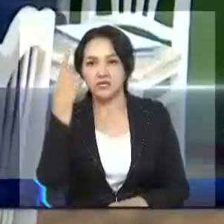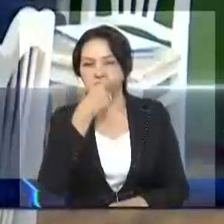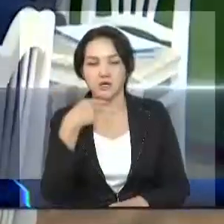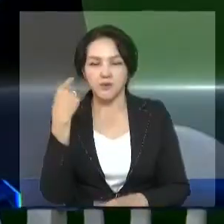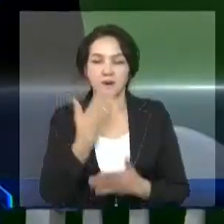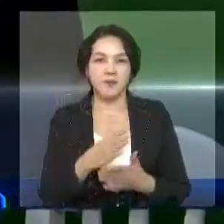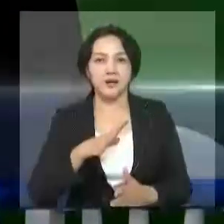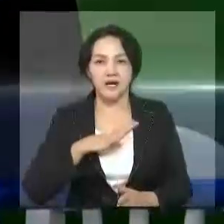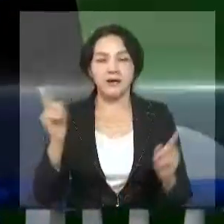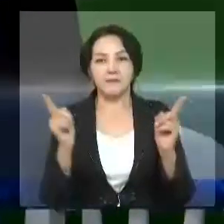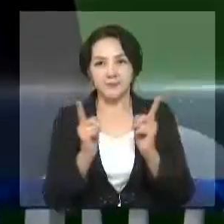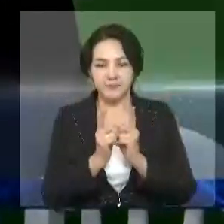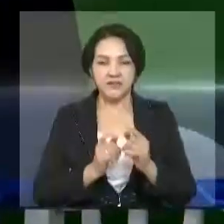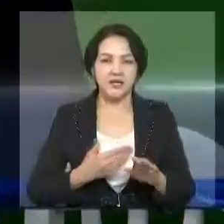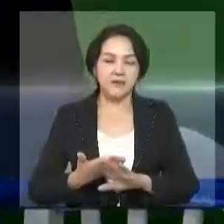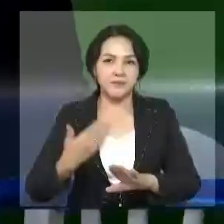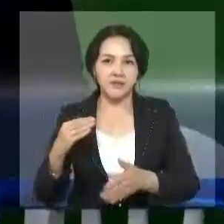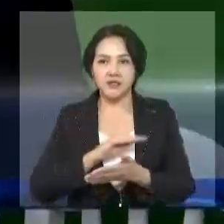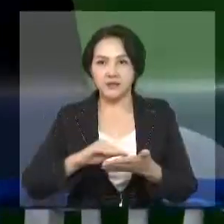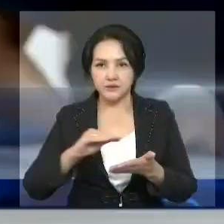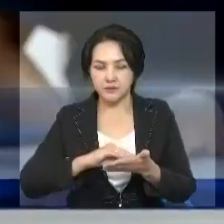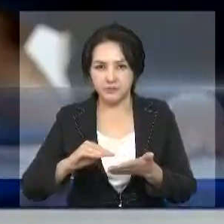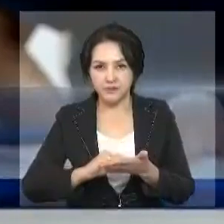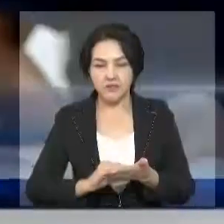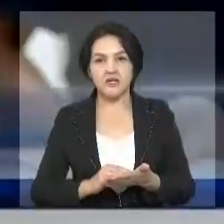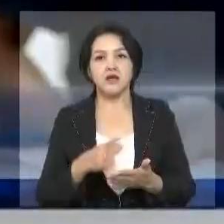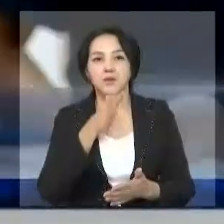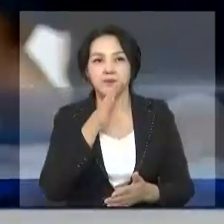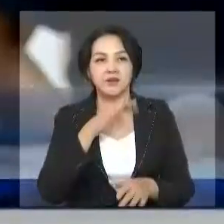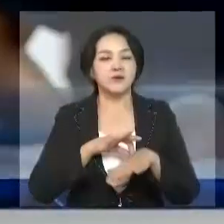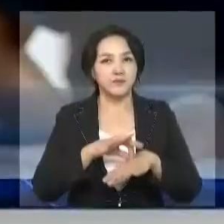жеке мәселелері бойынша қабылдау алдын ала жазылу арқылы тұрақты негізде жүргізіледі.